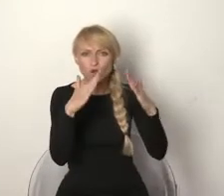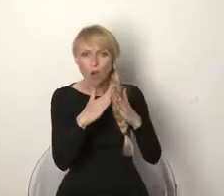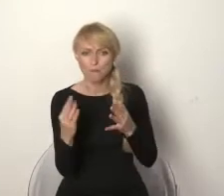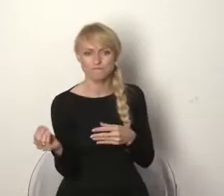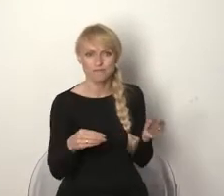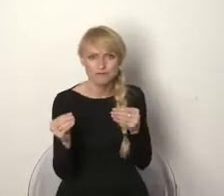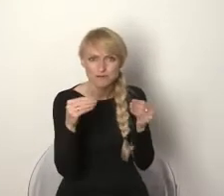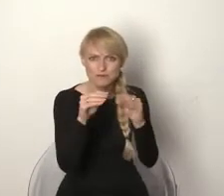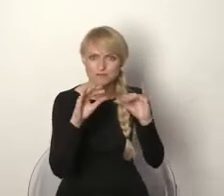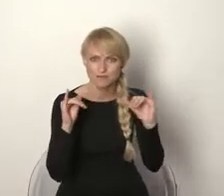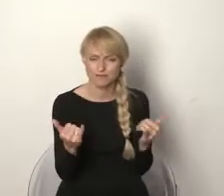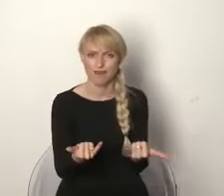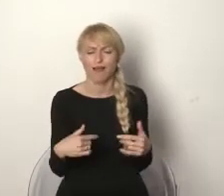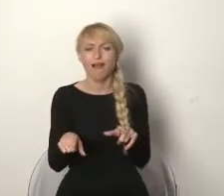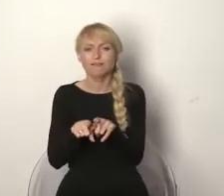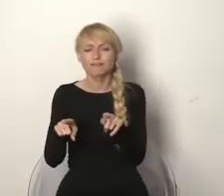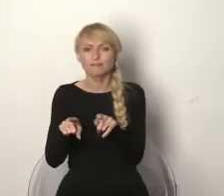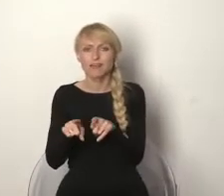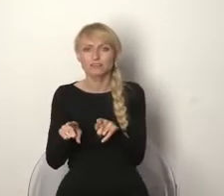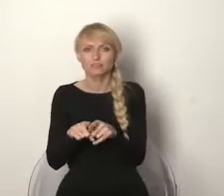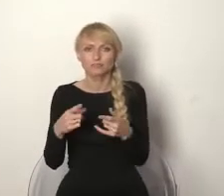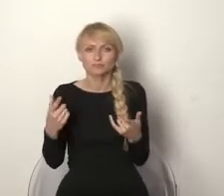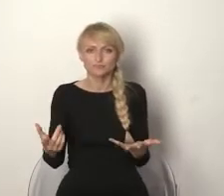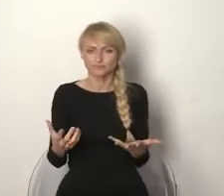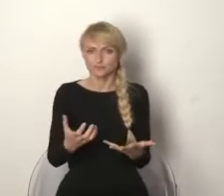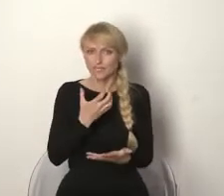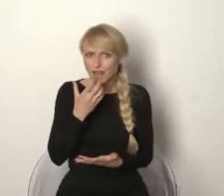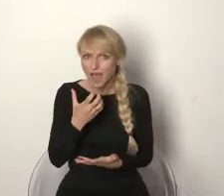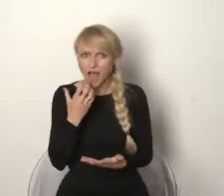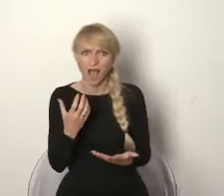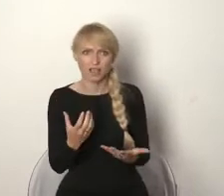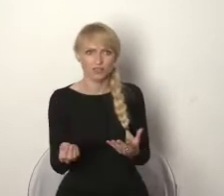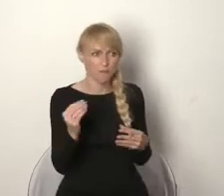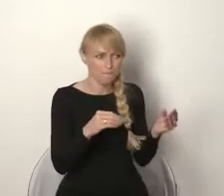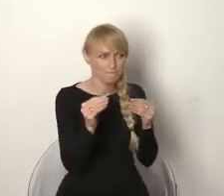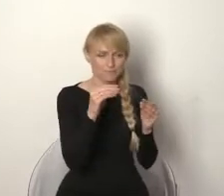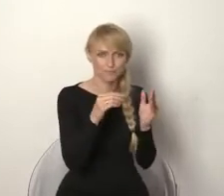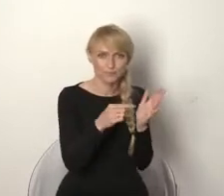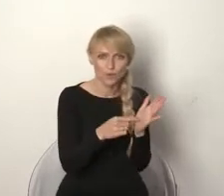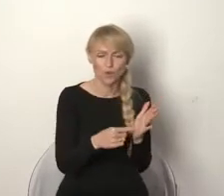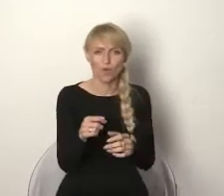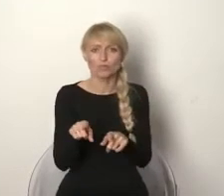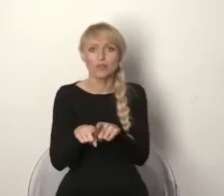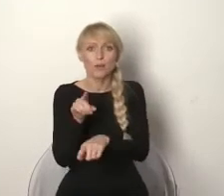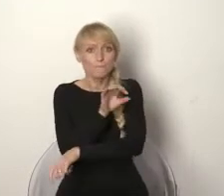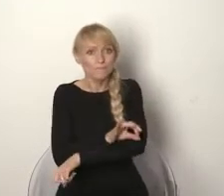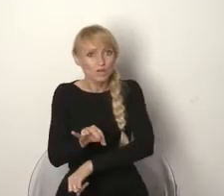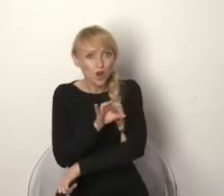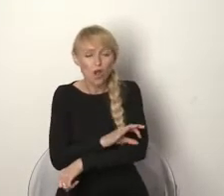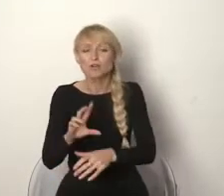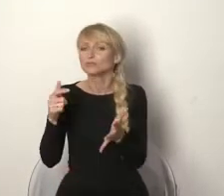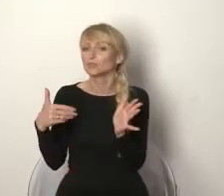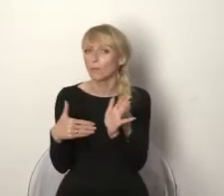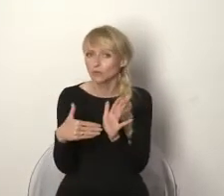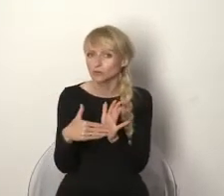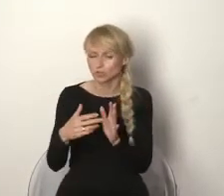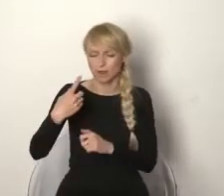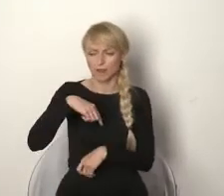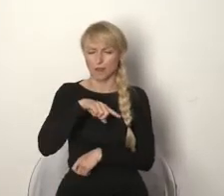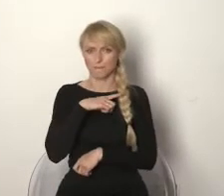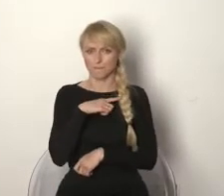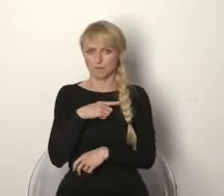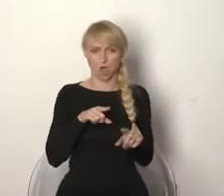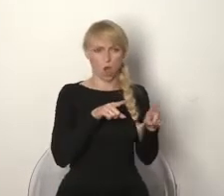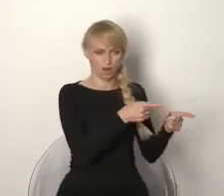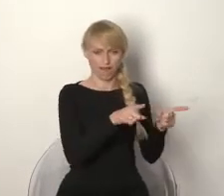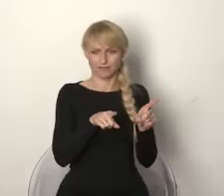wypoczynku letniego, myśleliśmy nad tym, co zrobić, żeby stworzyć taki projekt, który będzie odpowiadał na ich potrzeby. I usiedliśmy sobie z tymi organizacjami